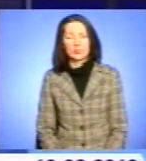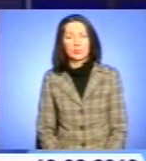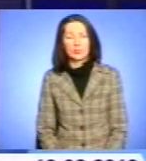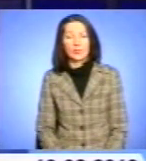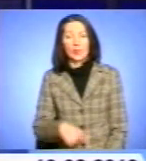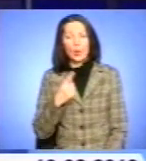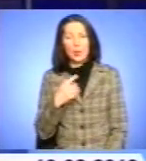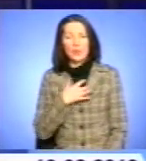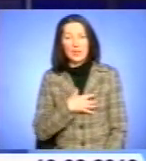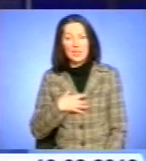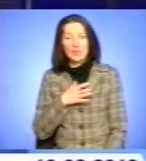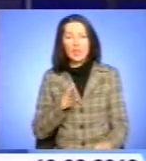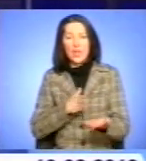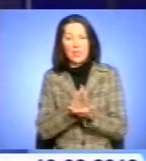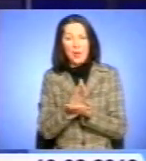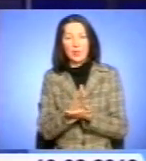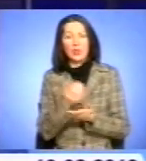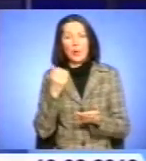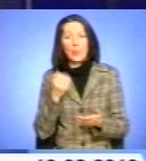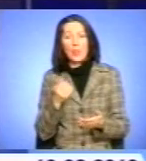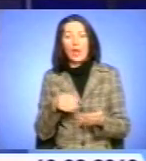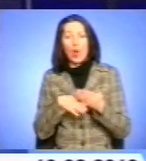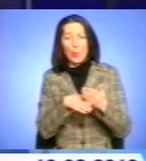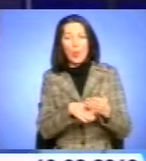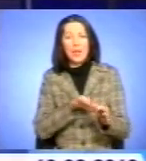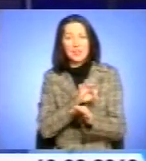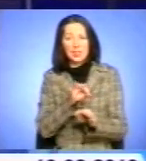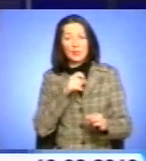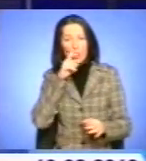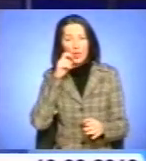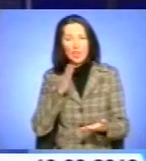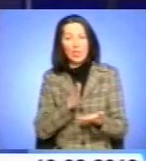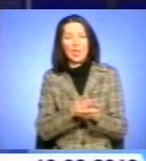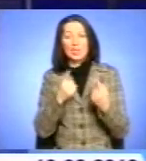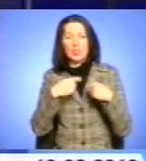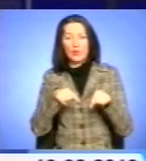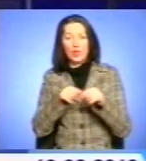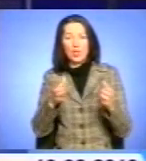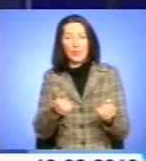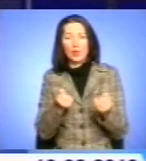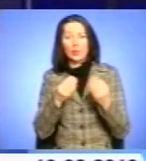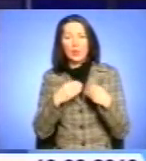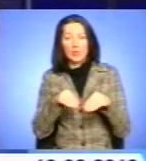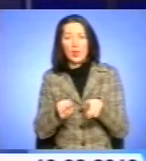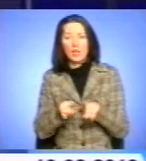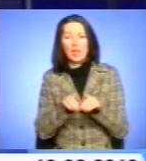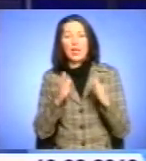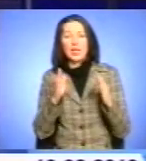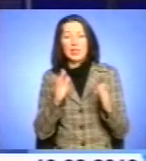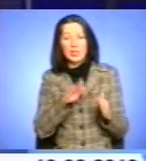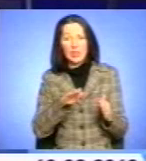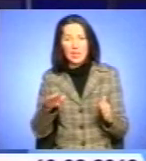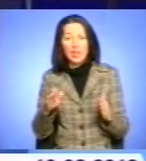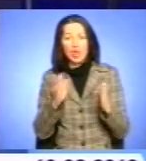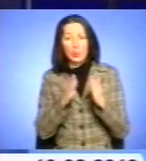Одним із найважливіших напрямків подолання сирітства в Україні є створення прийомних сімей та дитячих будинків сімейного типу.